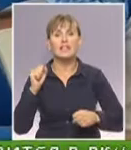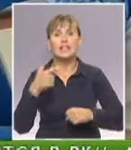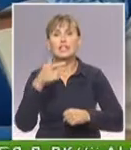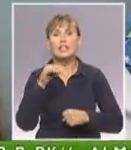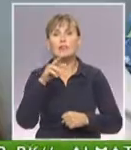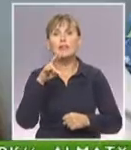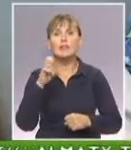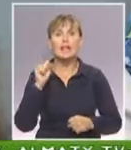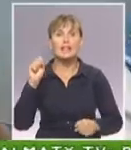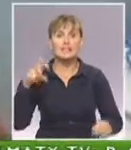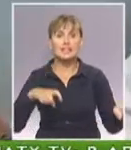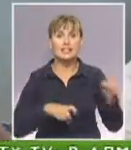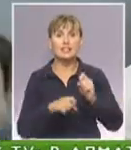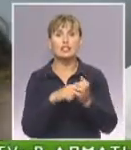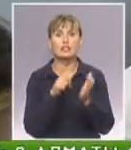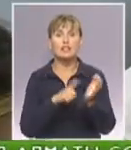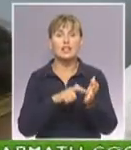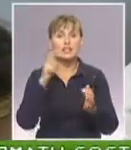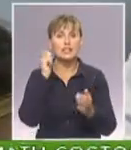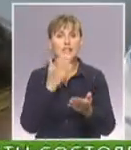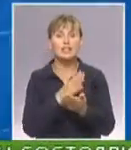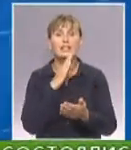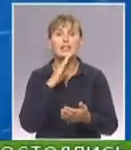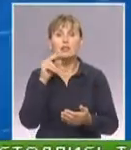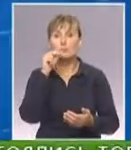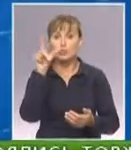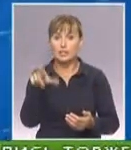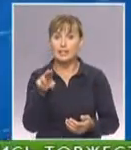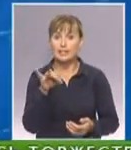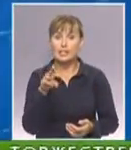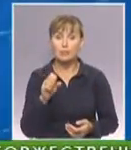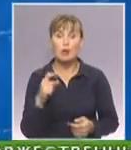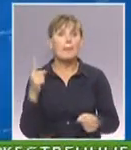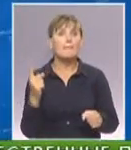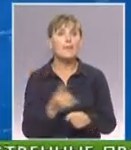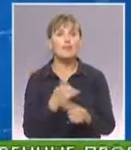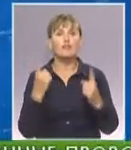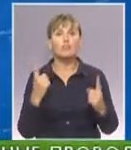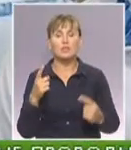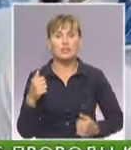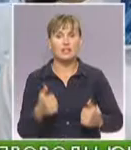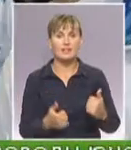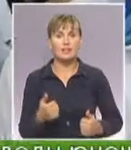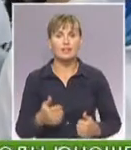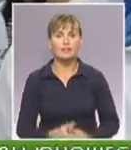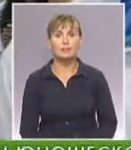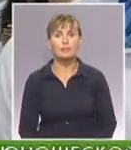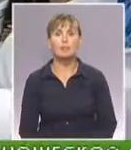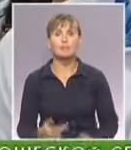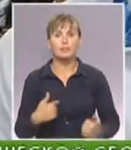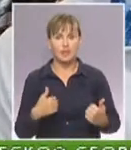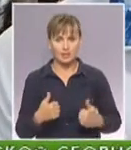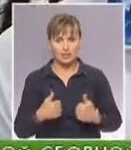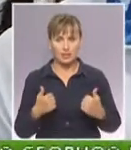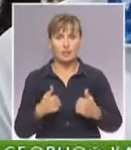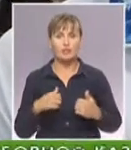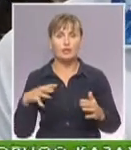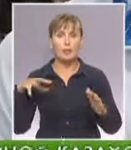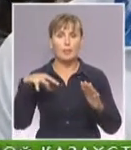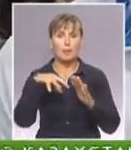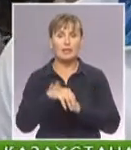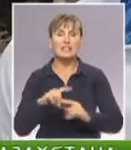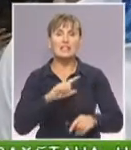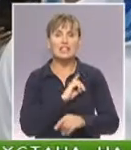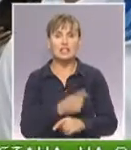них 17-летний алматинец Дмитрий Гавердовский. Для него это первые крупные соревнования. Я стараюсь попасть в восьмерку сильнейших